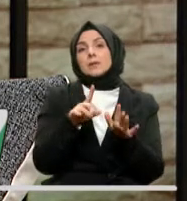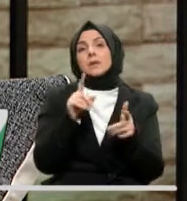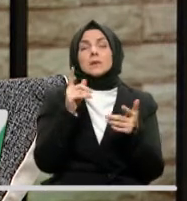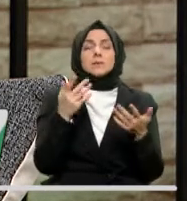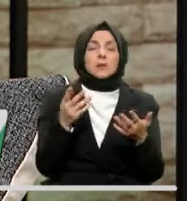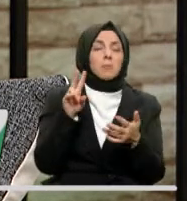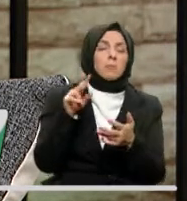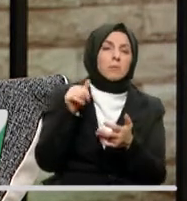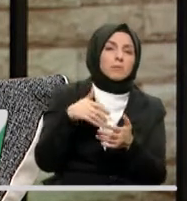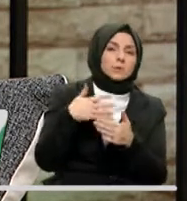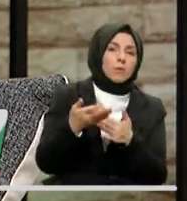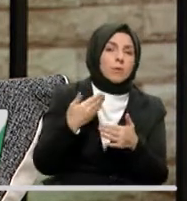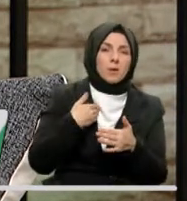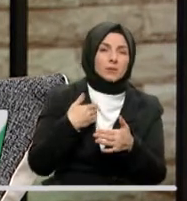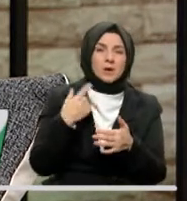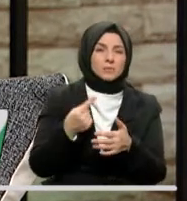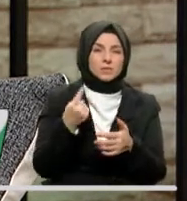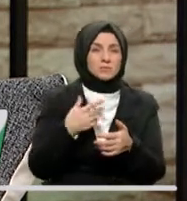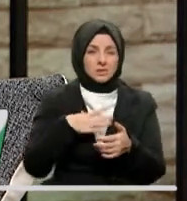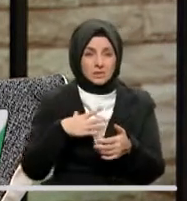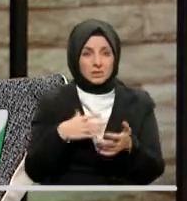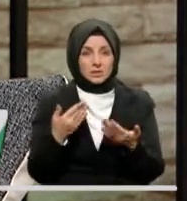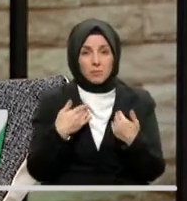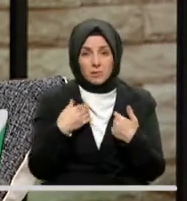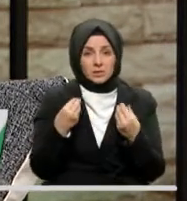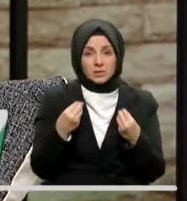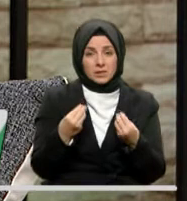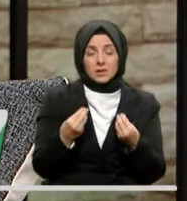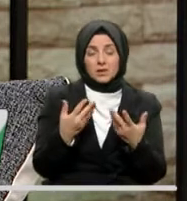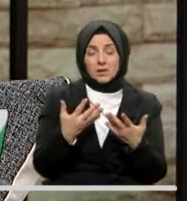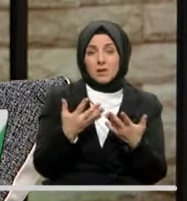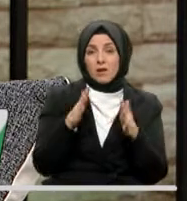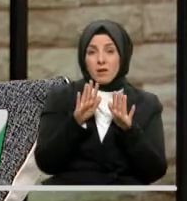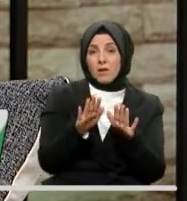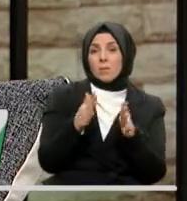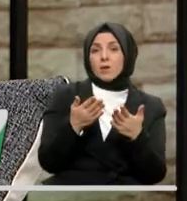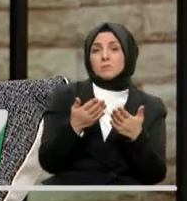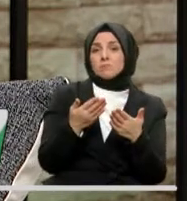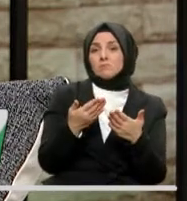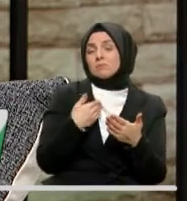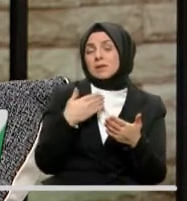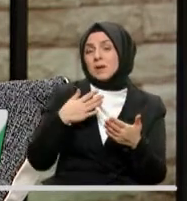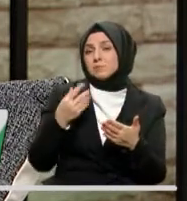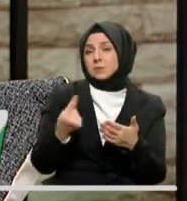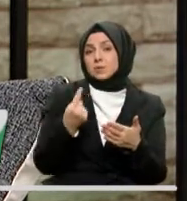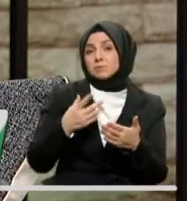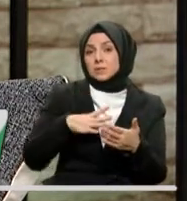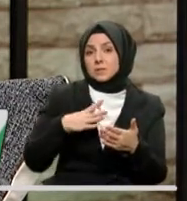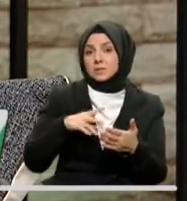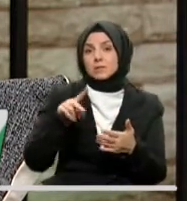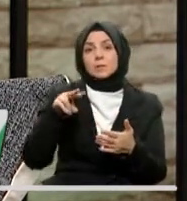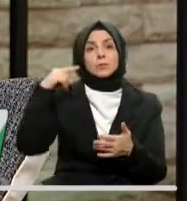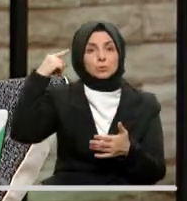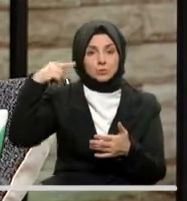mi bekleyecek bu bana iki gün sonra acaba olumsuz olarak dönemi ben bundan Deniz kendimi bir uzaktasın üzerine Evet bu